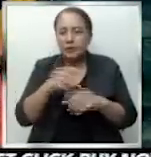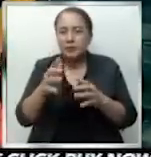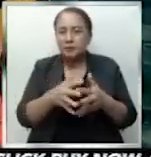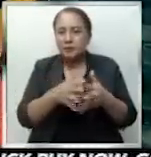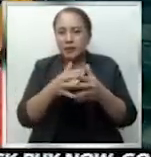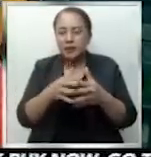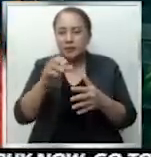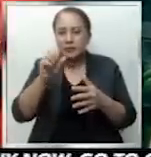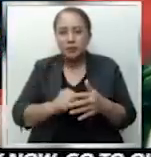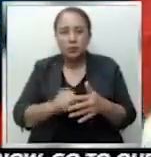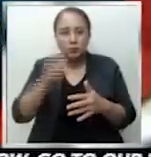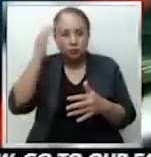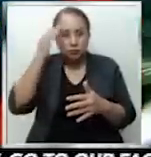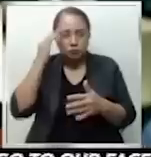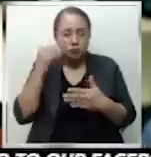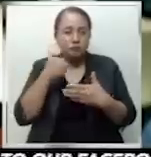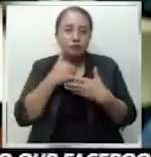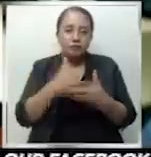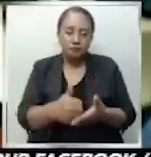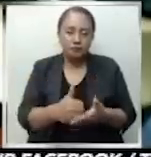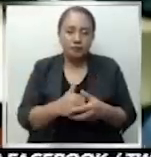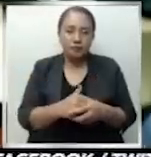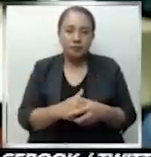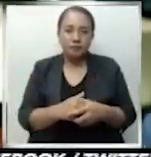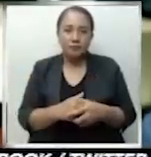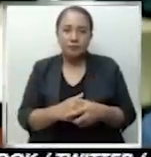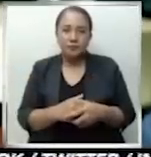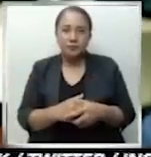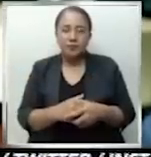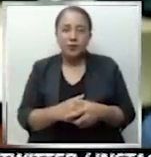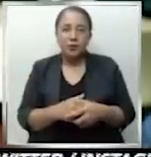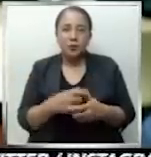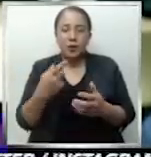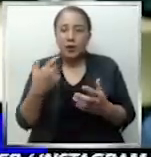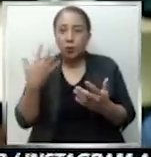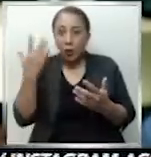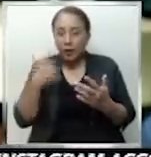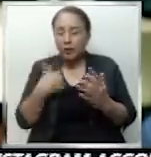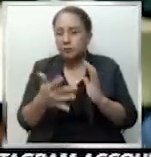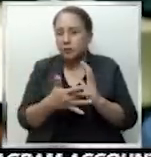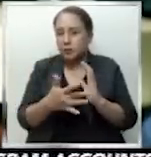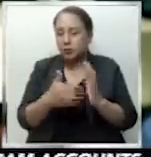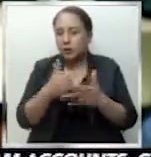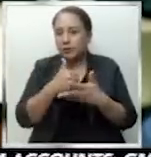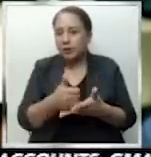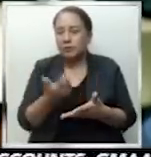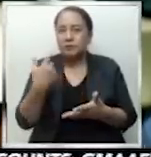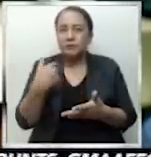Korea para makatulong. Baka may technology sila makatulong sa atin para